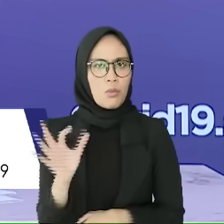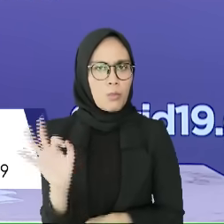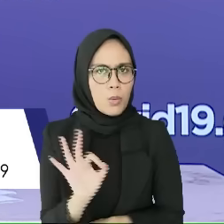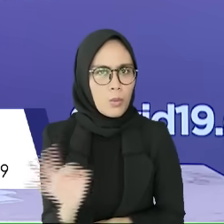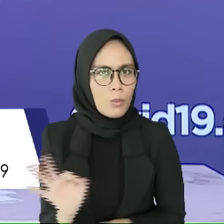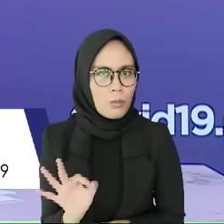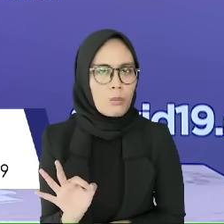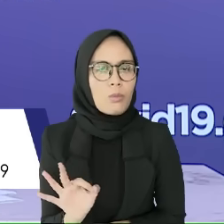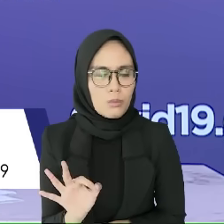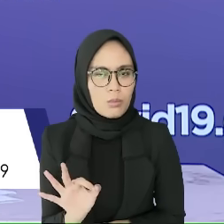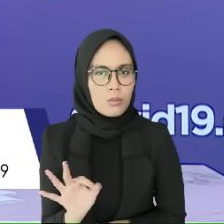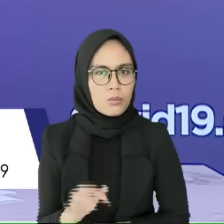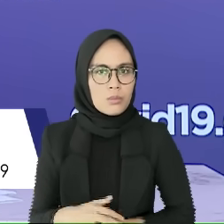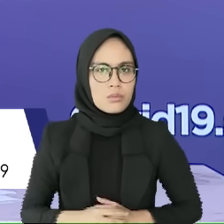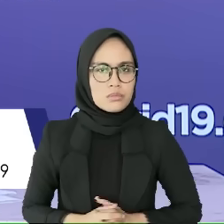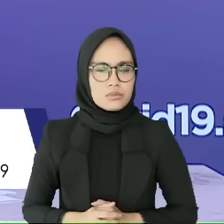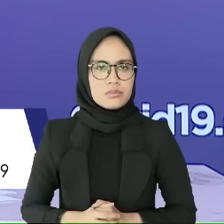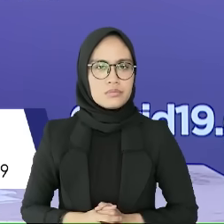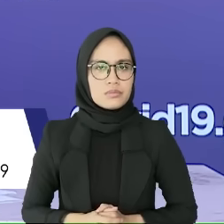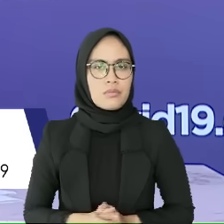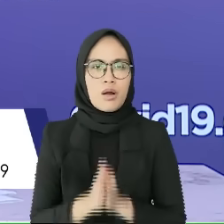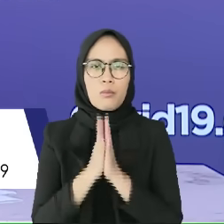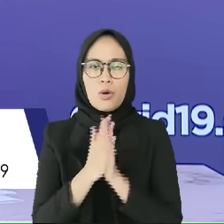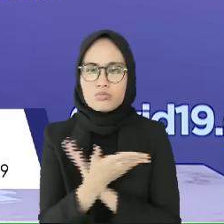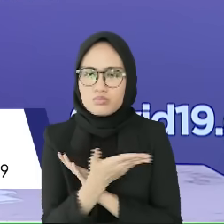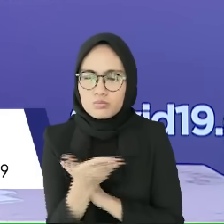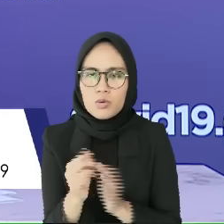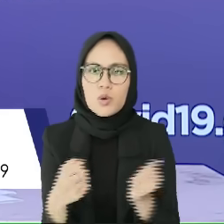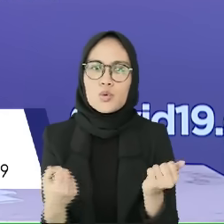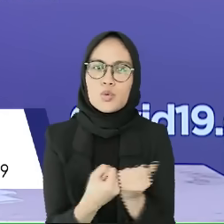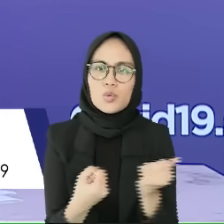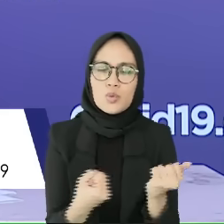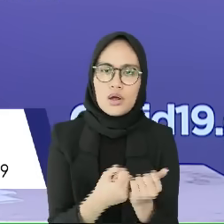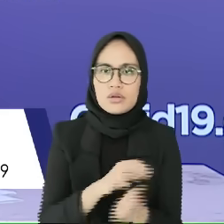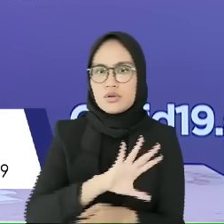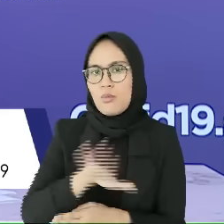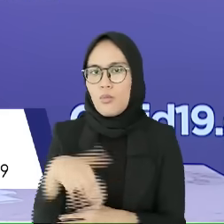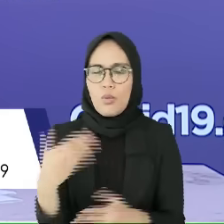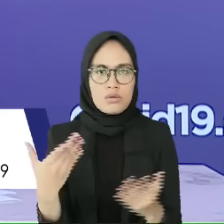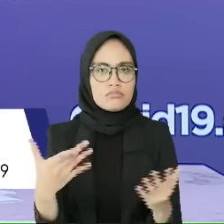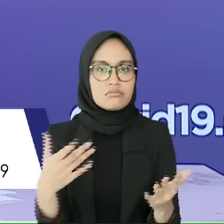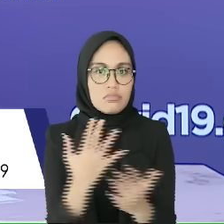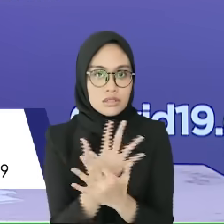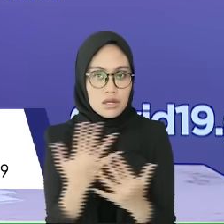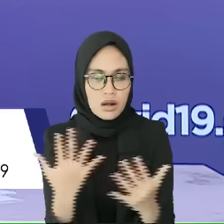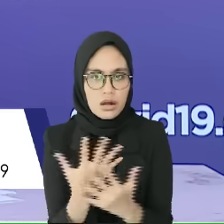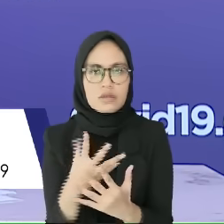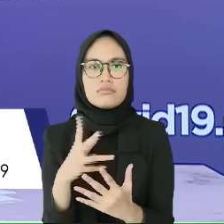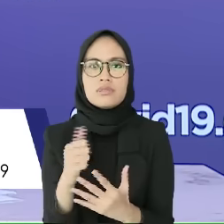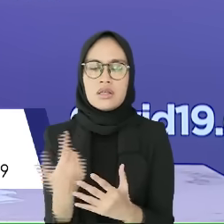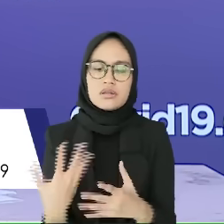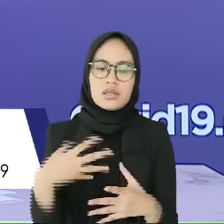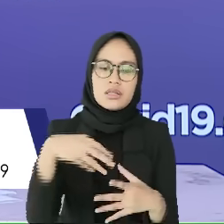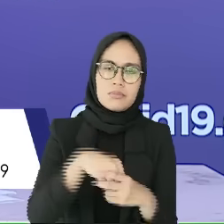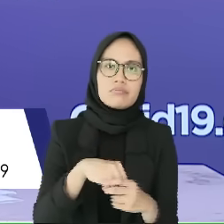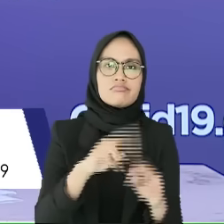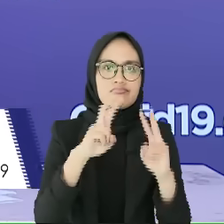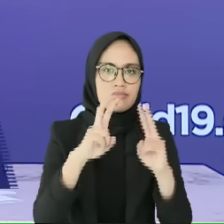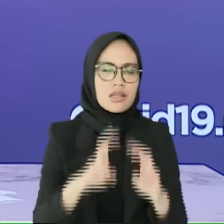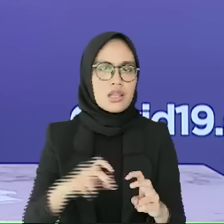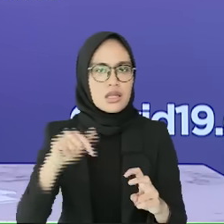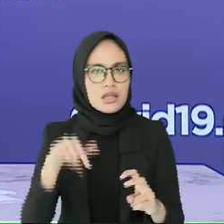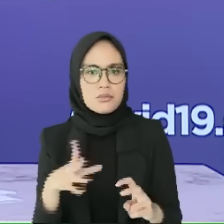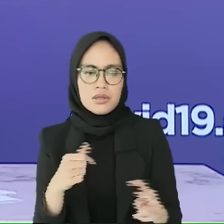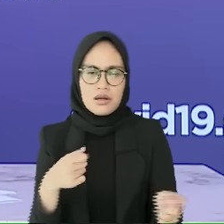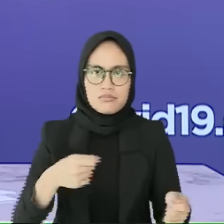tertular secara alamiah. Mohon dukungan dan kerjasama antar masyarakat untuk mensukseskan berbagai upaya